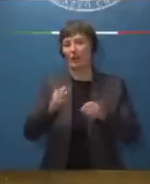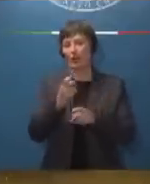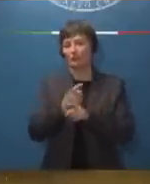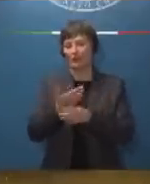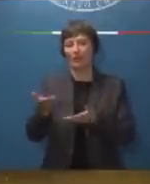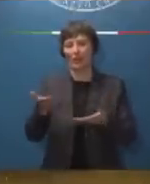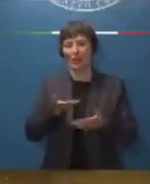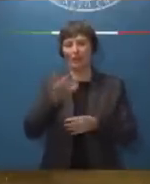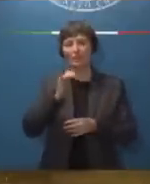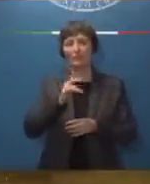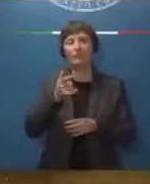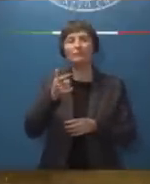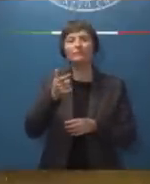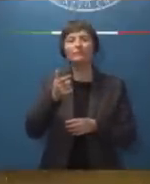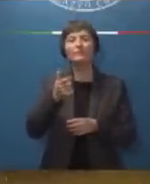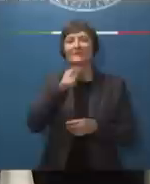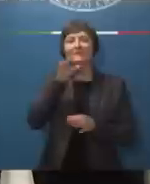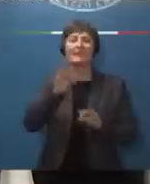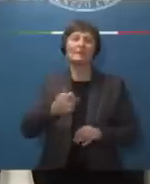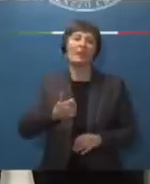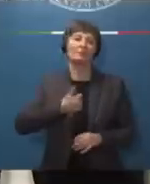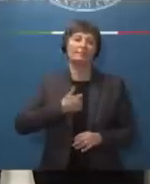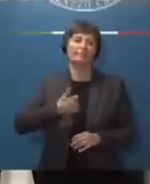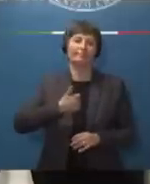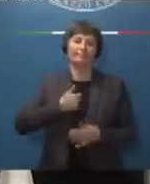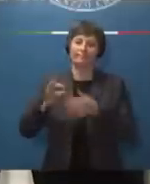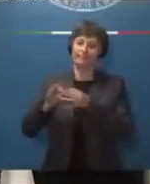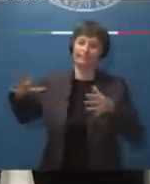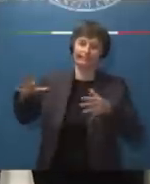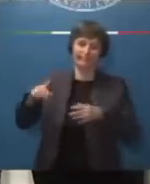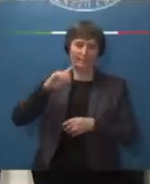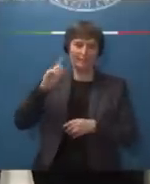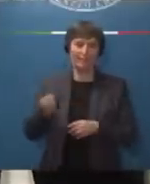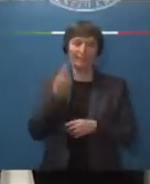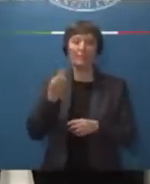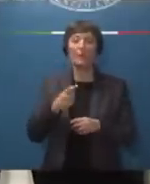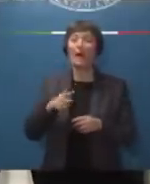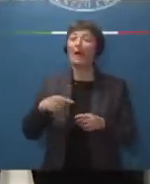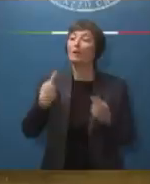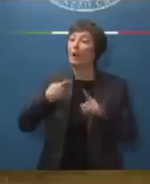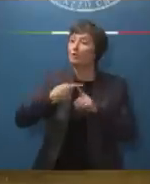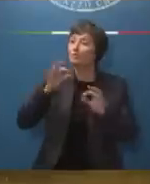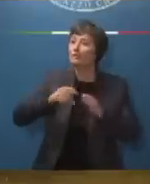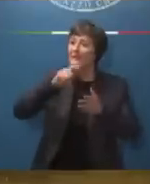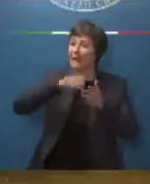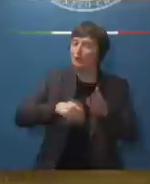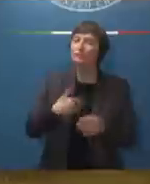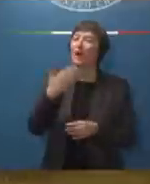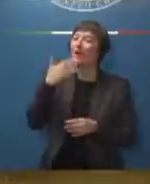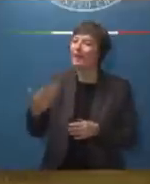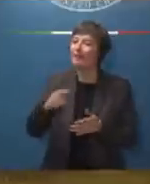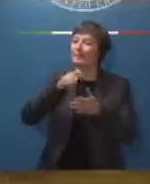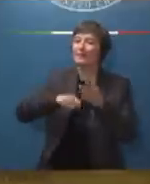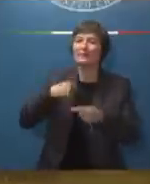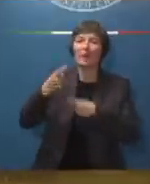rendendoci rendendosi indipendenti e poi anche la questione delle sanzioni Grazie per le sanzioni e contro